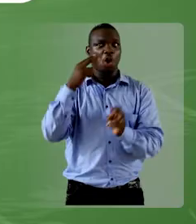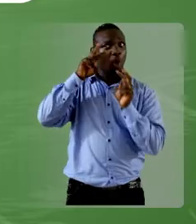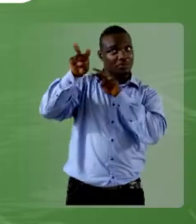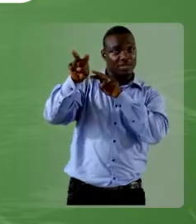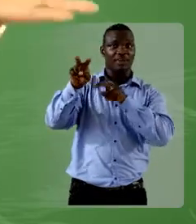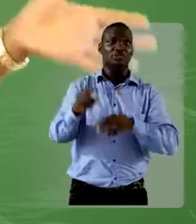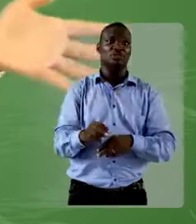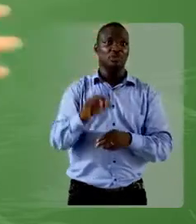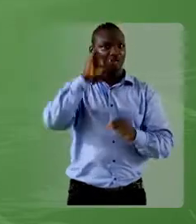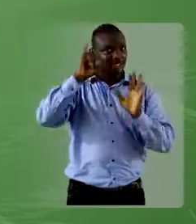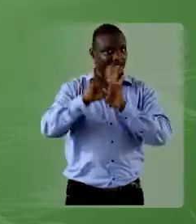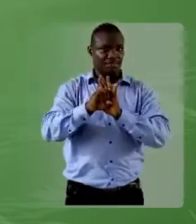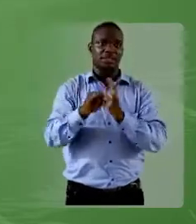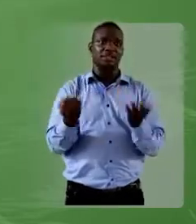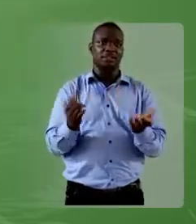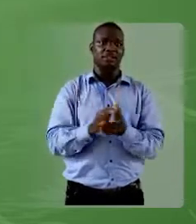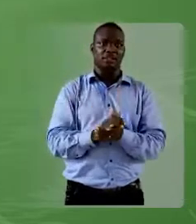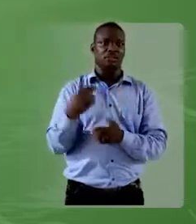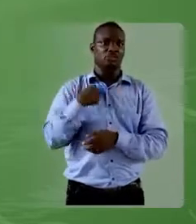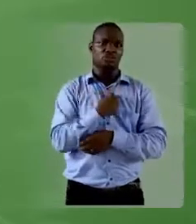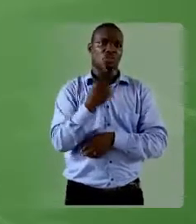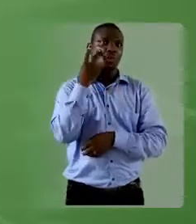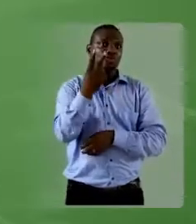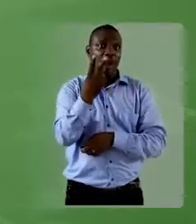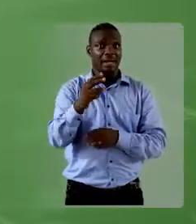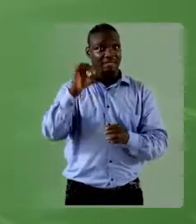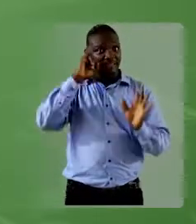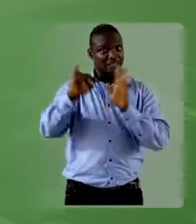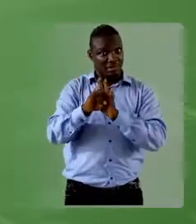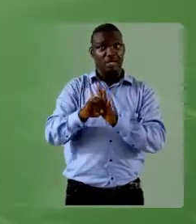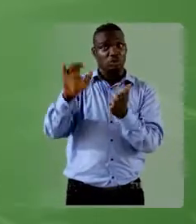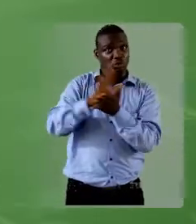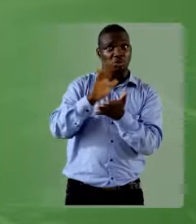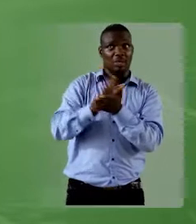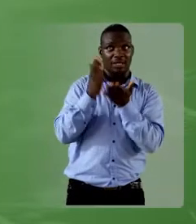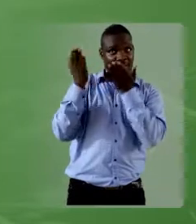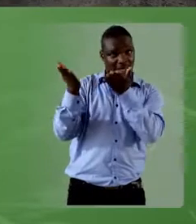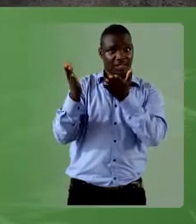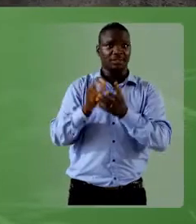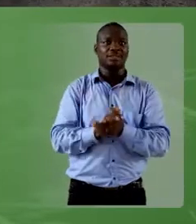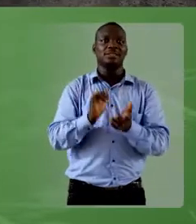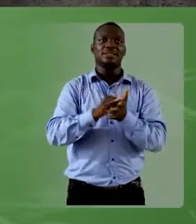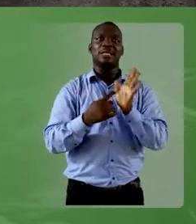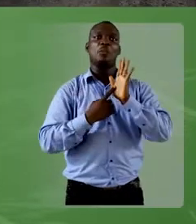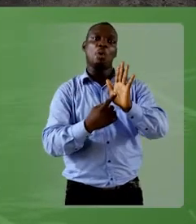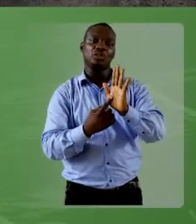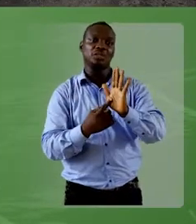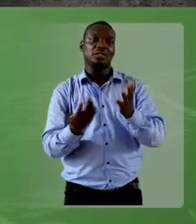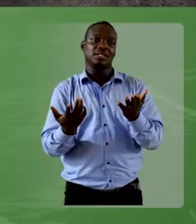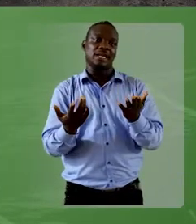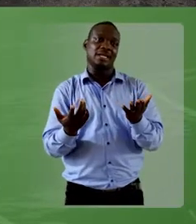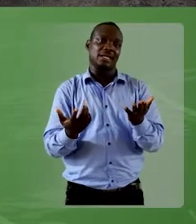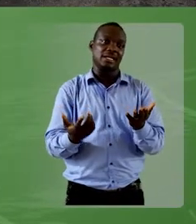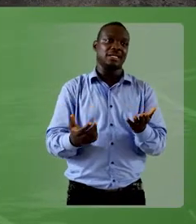observation. Observons donc des documents montrant des techniques. Observez bien,